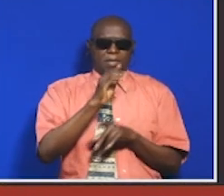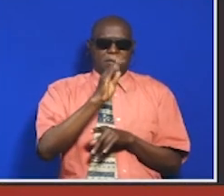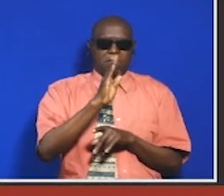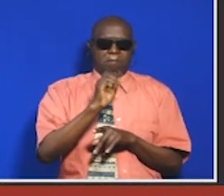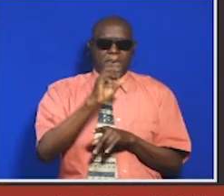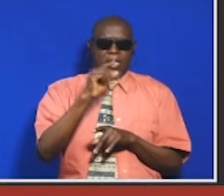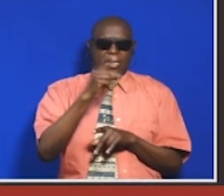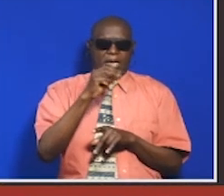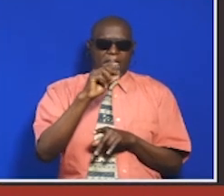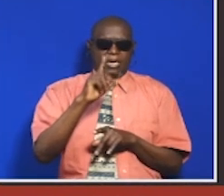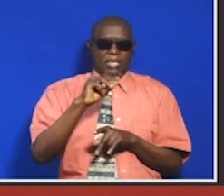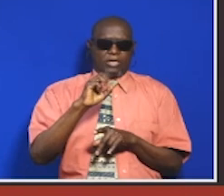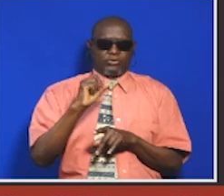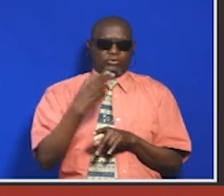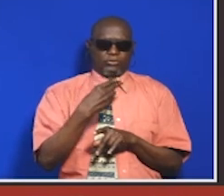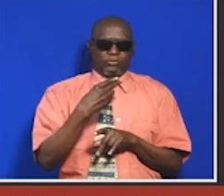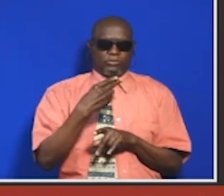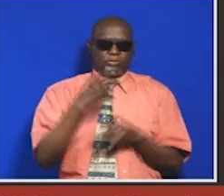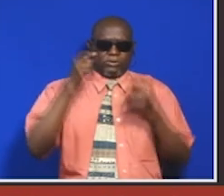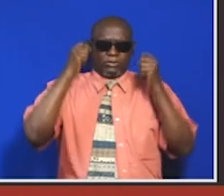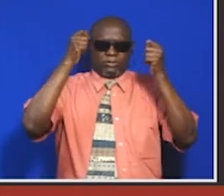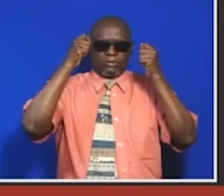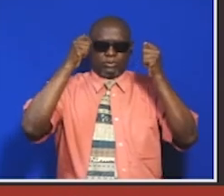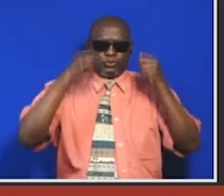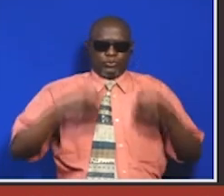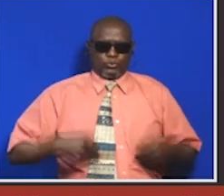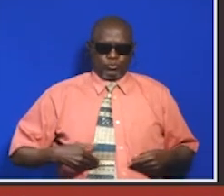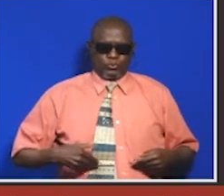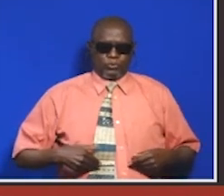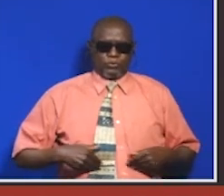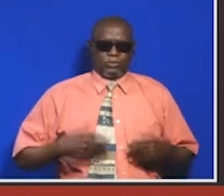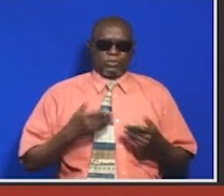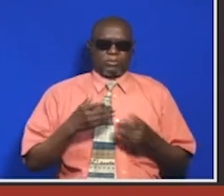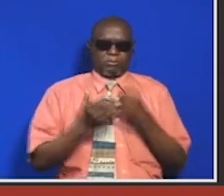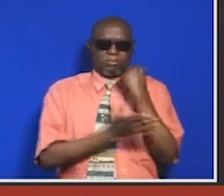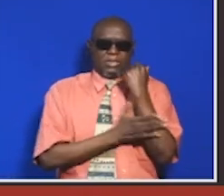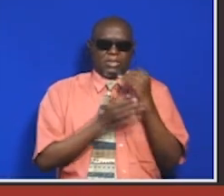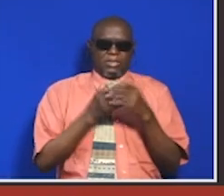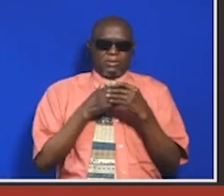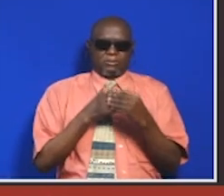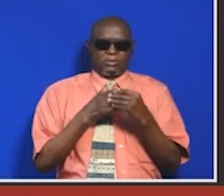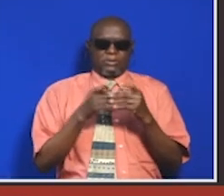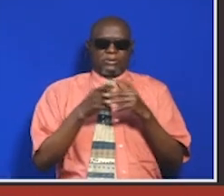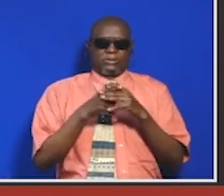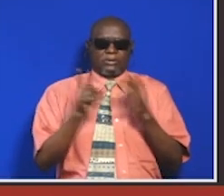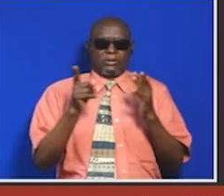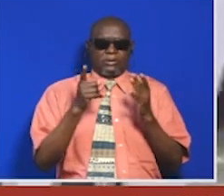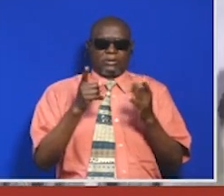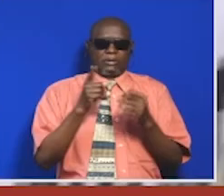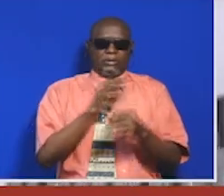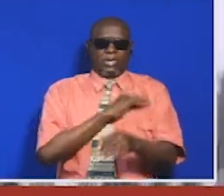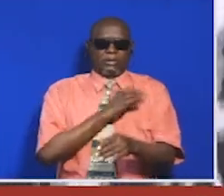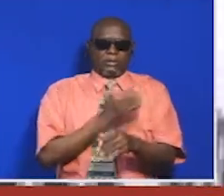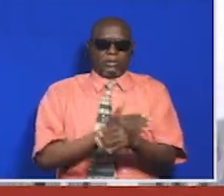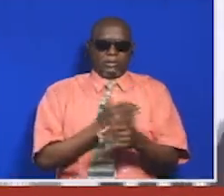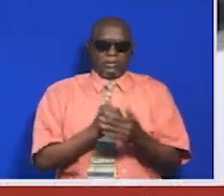huo huo, na sasa maandamano ya vijana dhidi ya serikali na uongozi mbaya yameanzishwa rasmi na vijana nchini Nigeria.